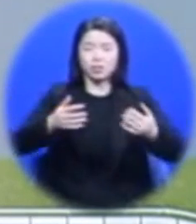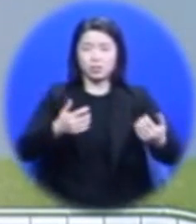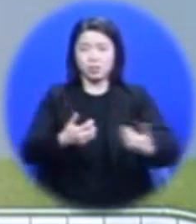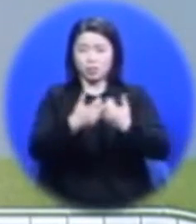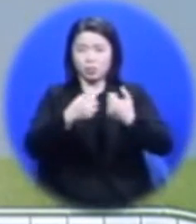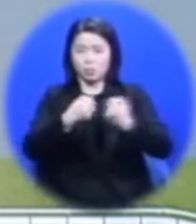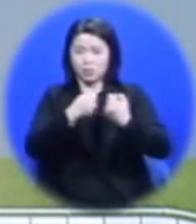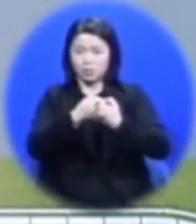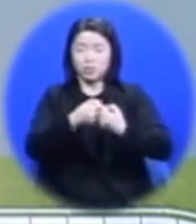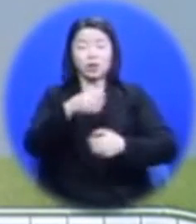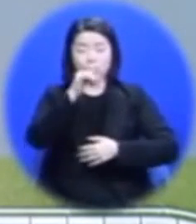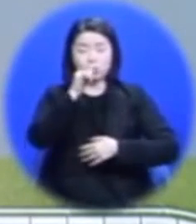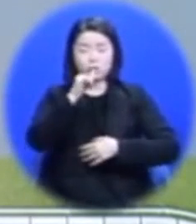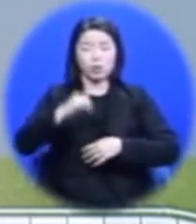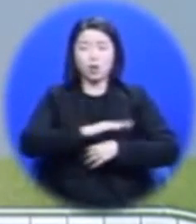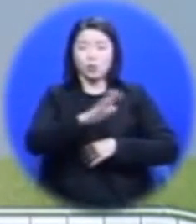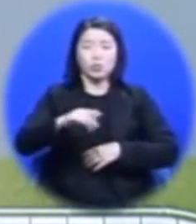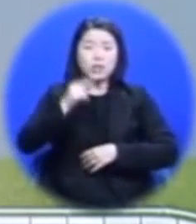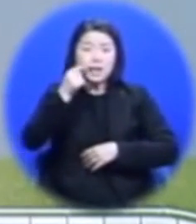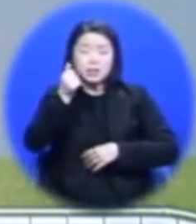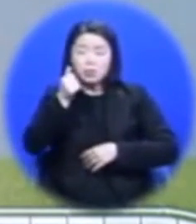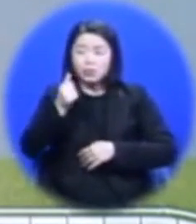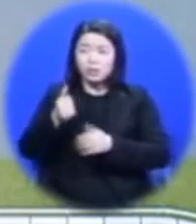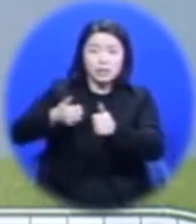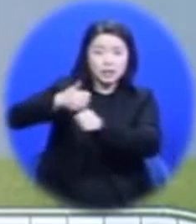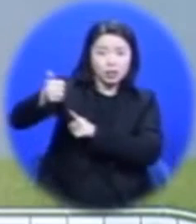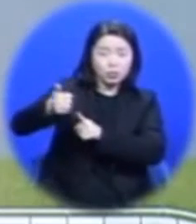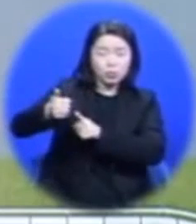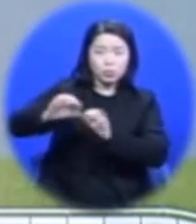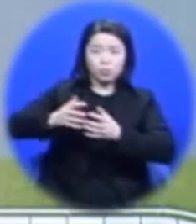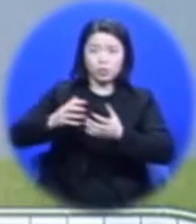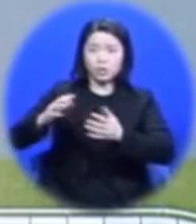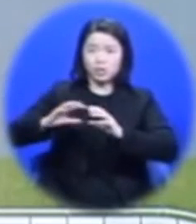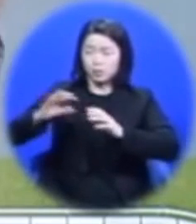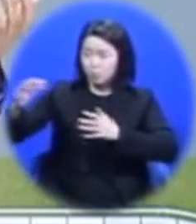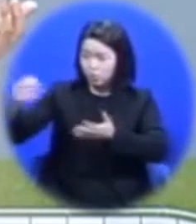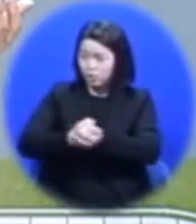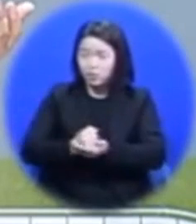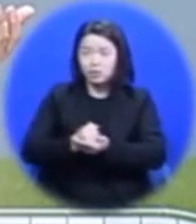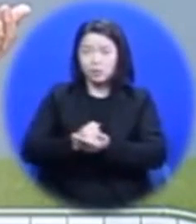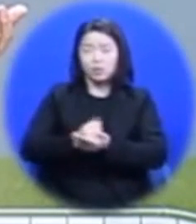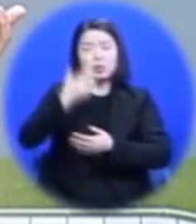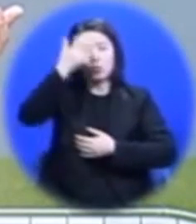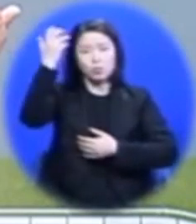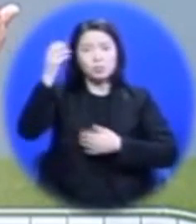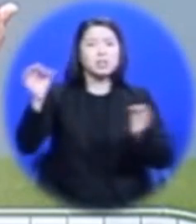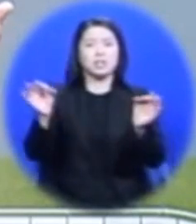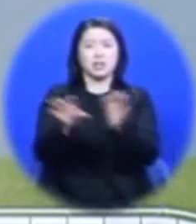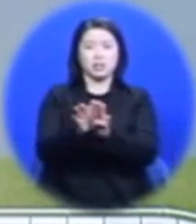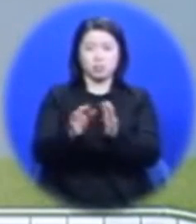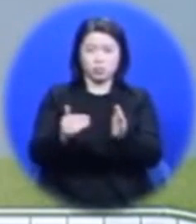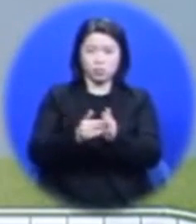나라입니다. 우리가 일본을 꺾고 우리나라를 되찾아올 꿈이 사라졌어요. 그러니까